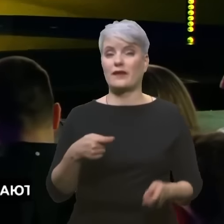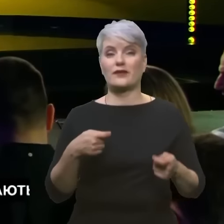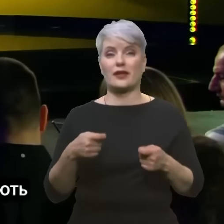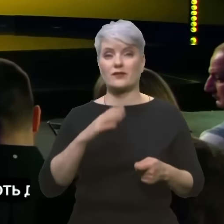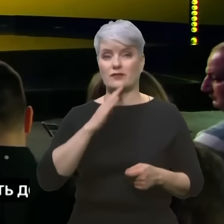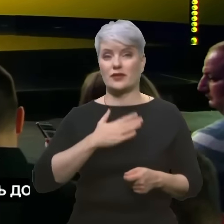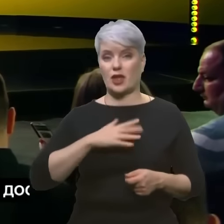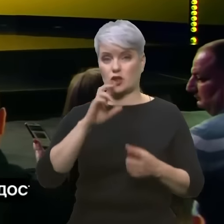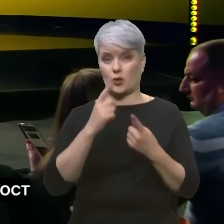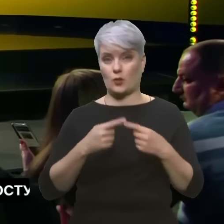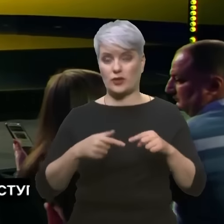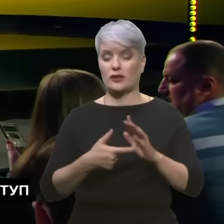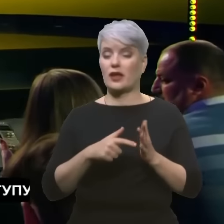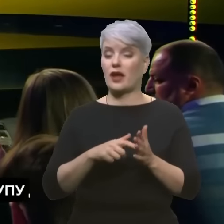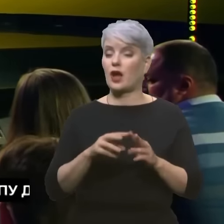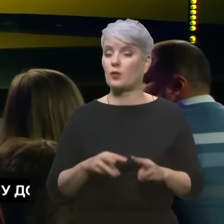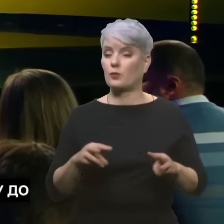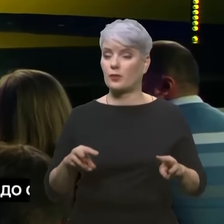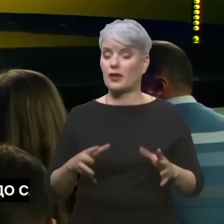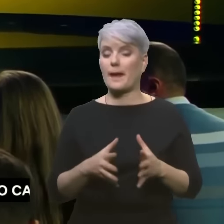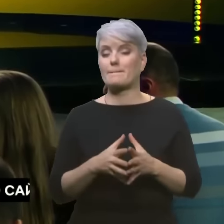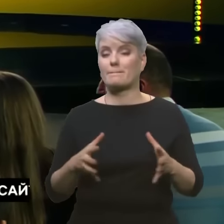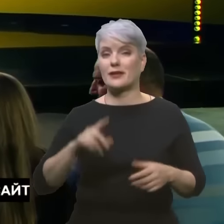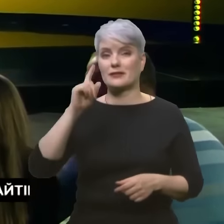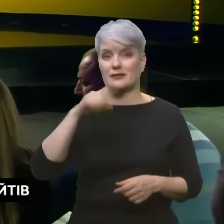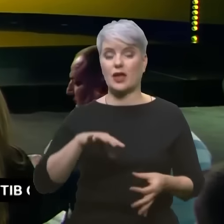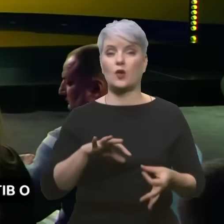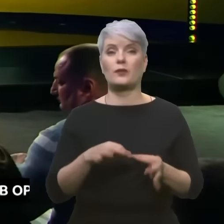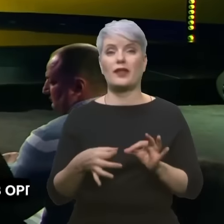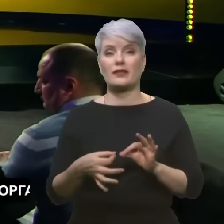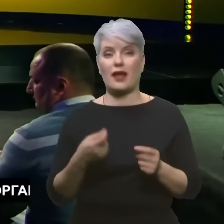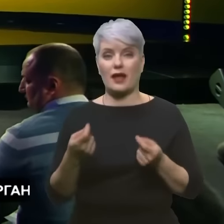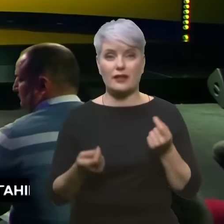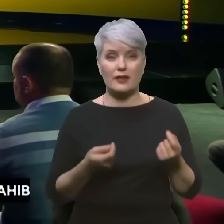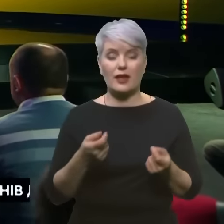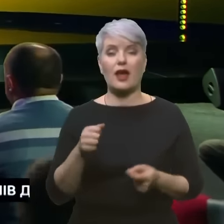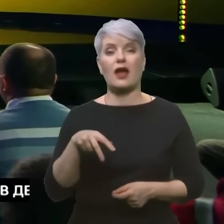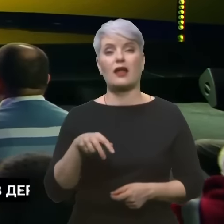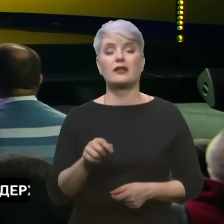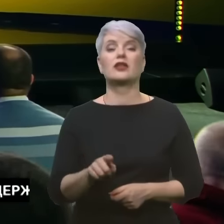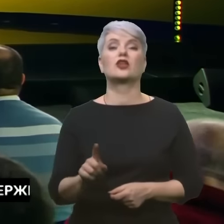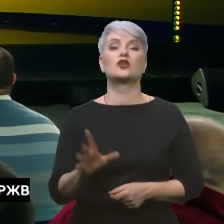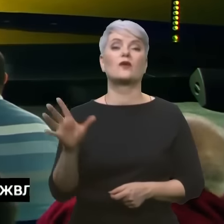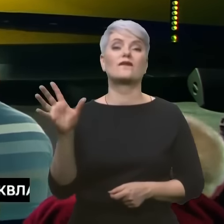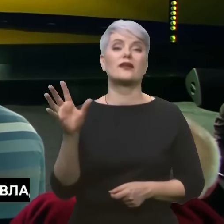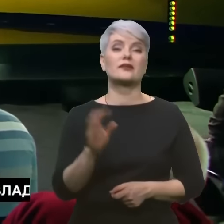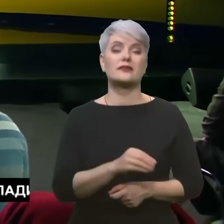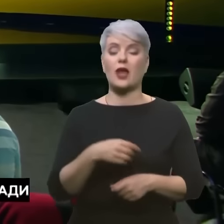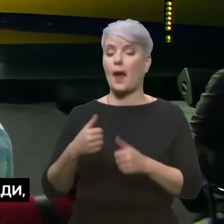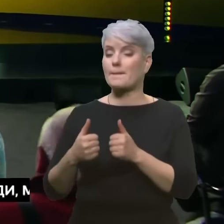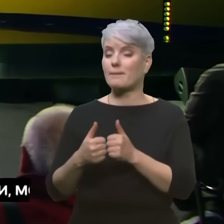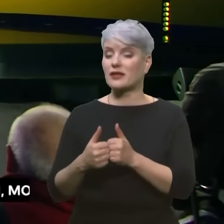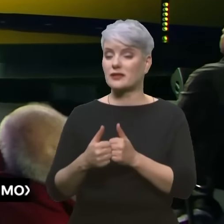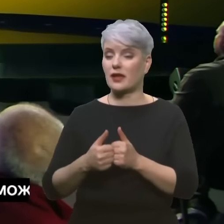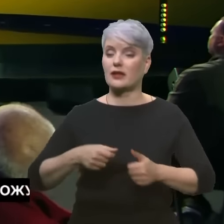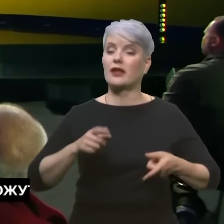нашої держави в Кабміні більш знають деталі, але те, що всі партнери